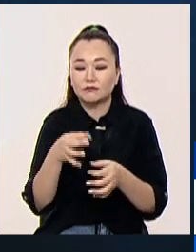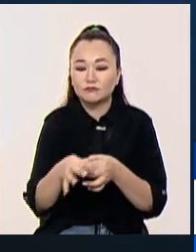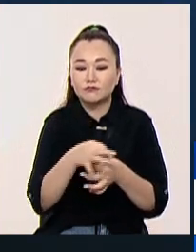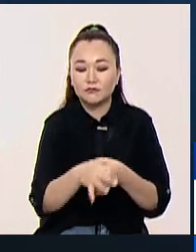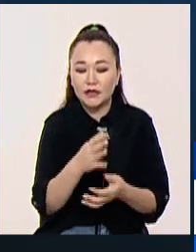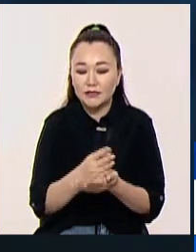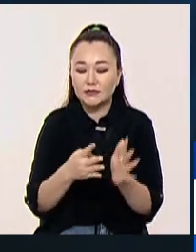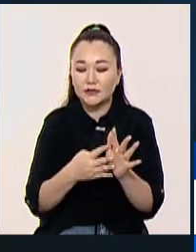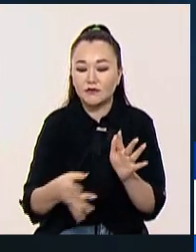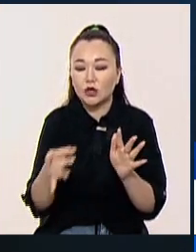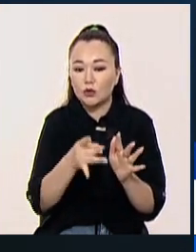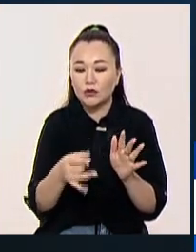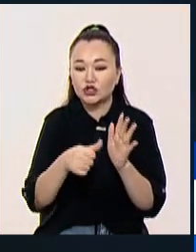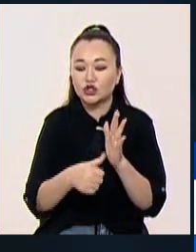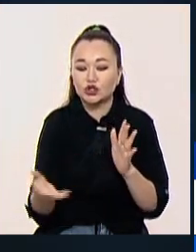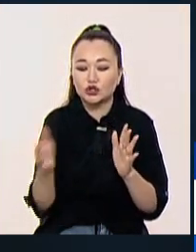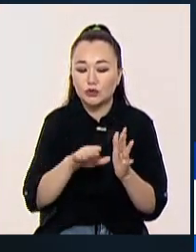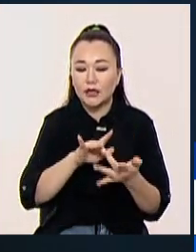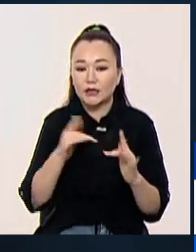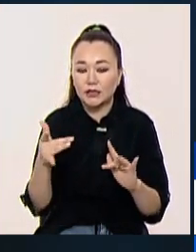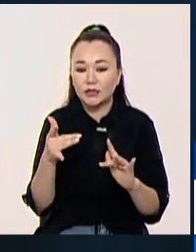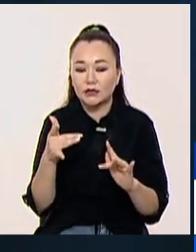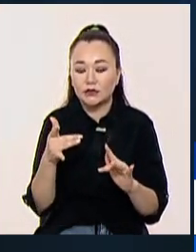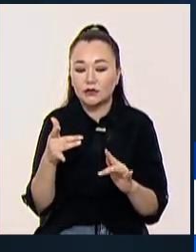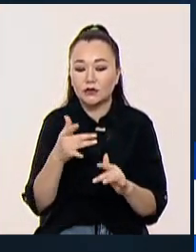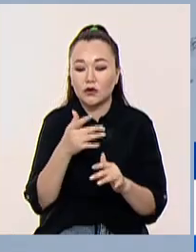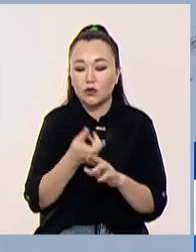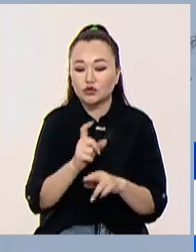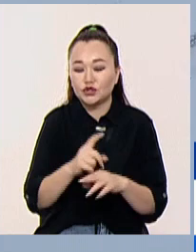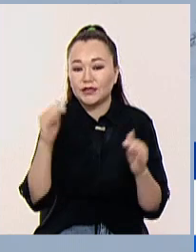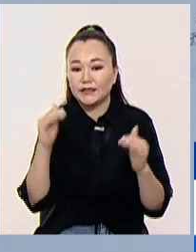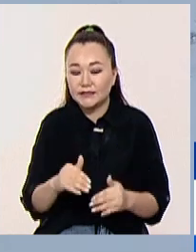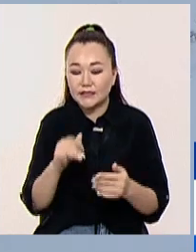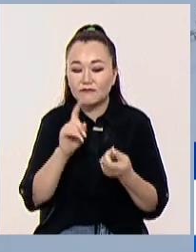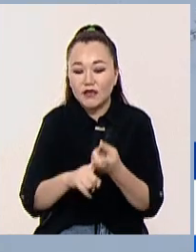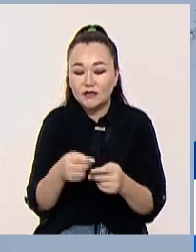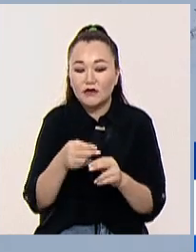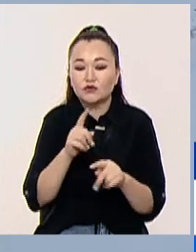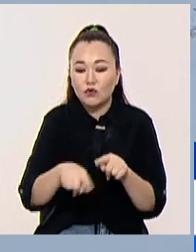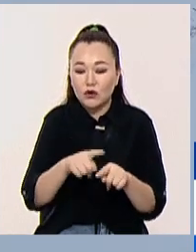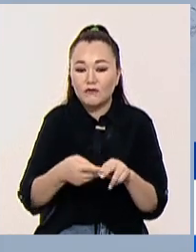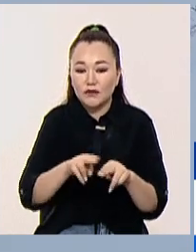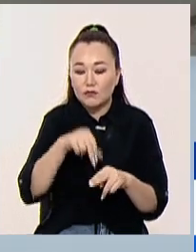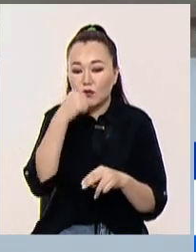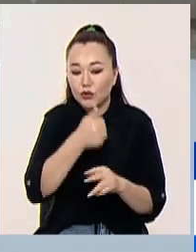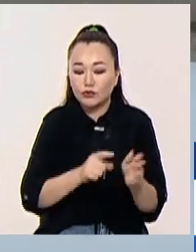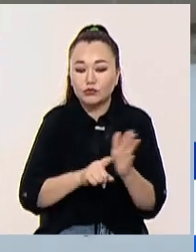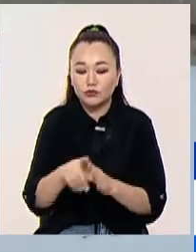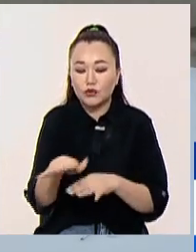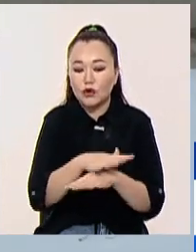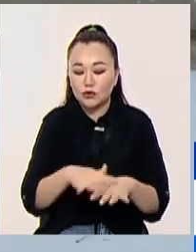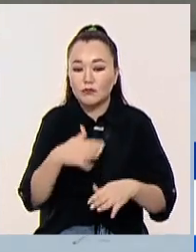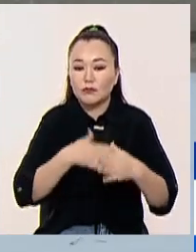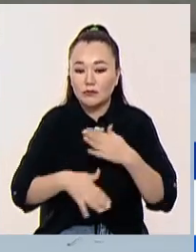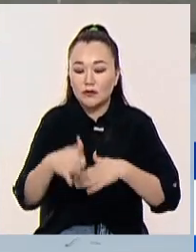9 округте тұрады, 6 ауылында интернет төмен. Байланыс биыл кіреді деген бұл сүйінші хабар көпті қуантып